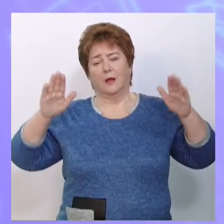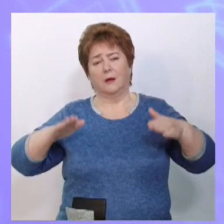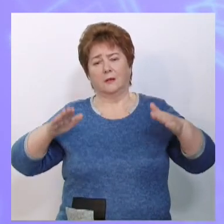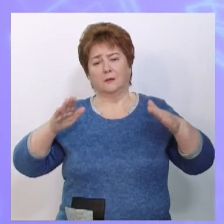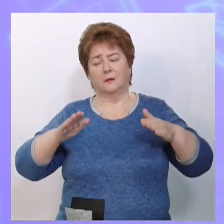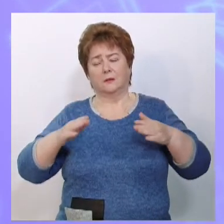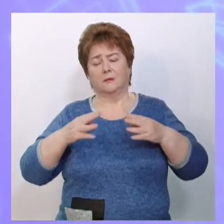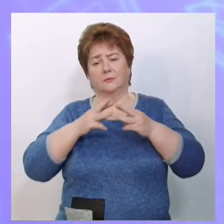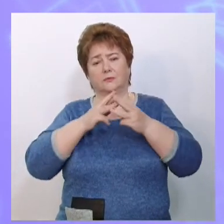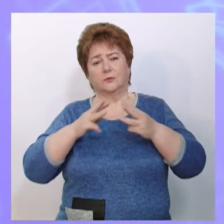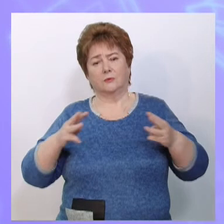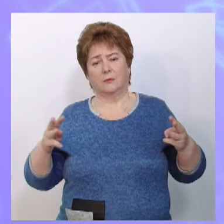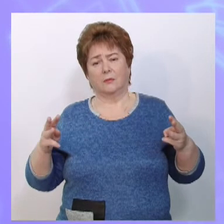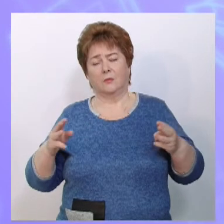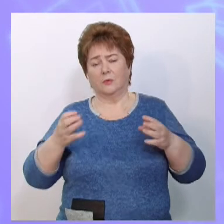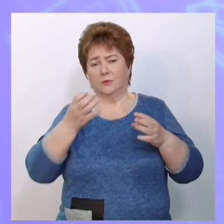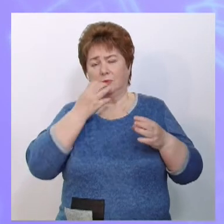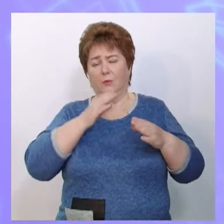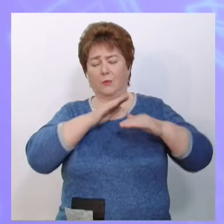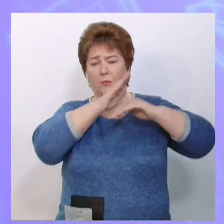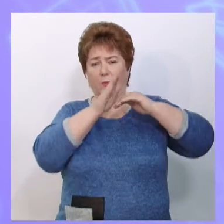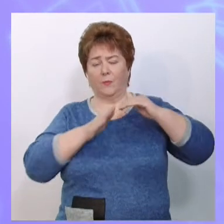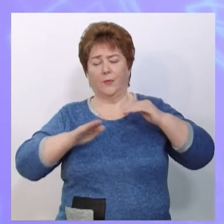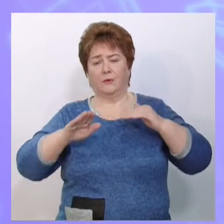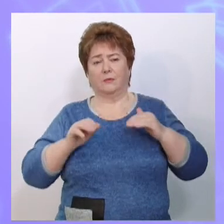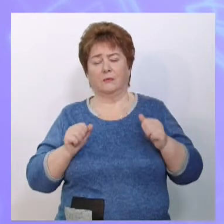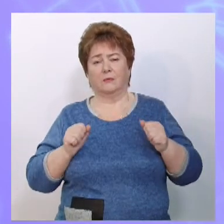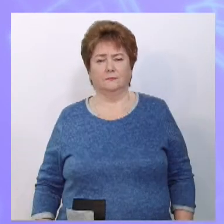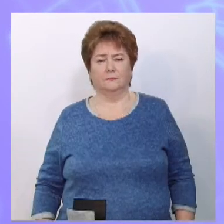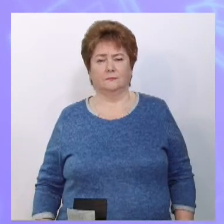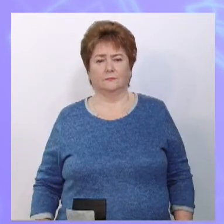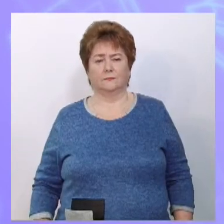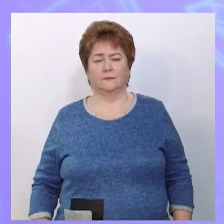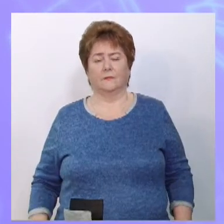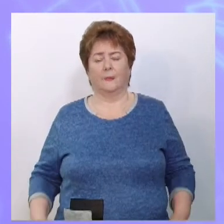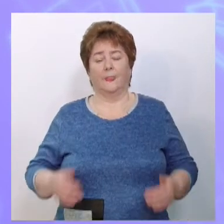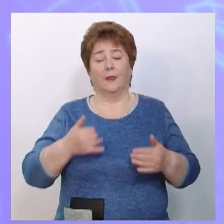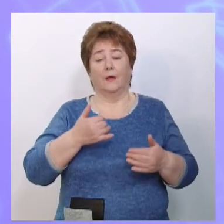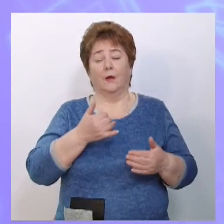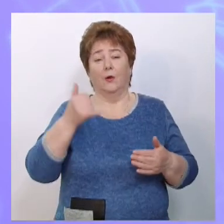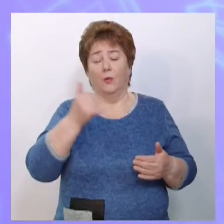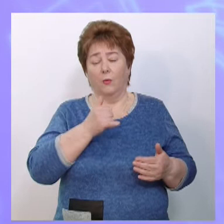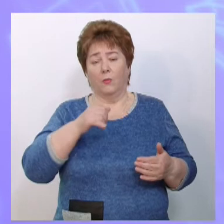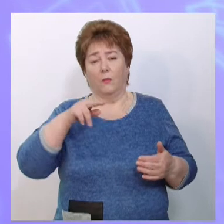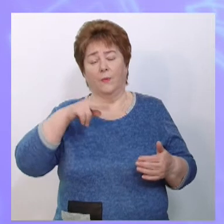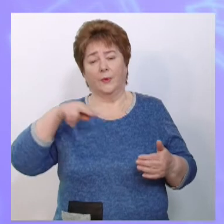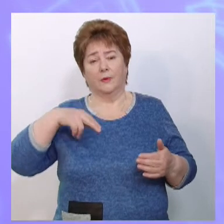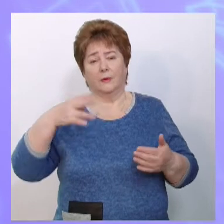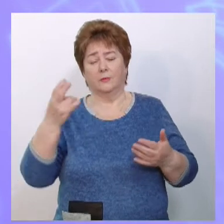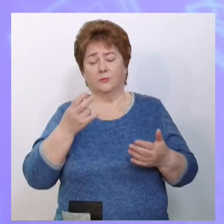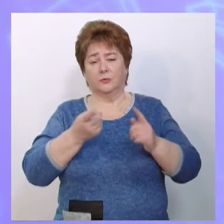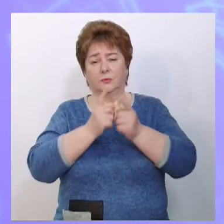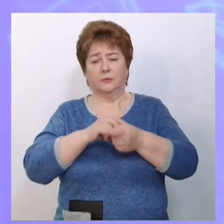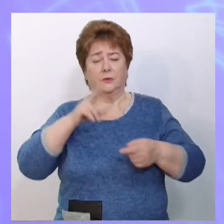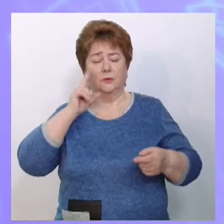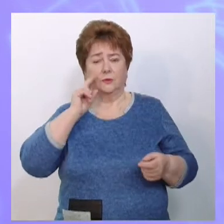они к широкому теплому берегу. У прилагательных вам надо